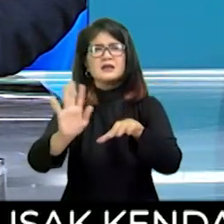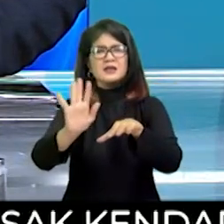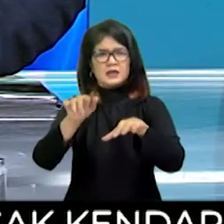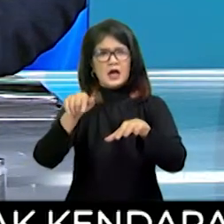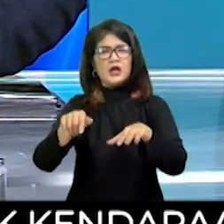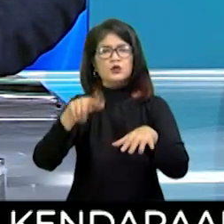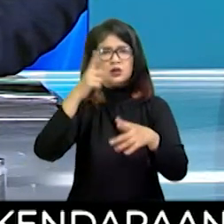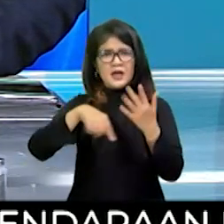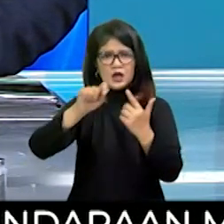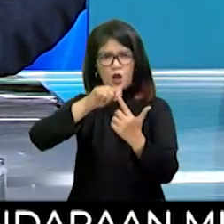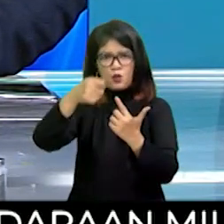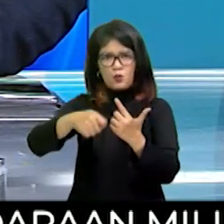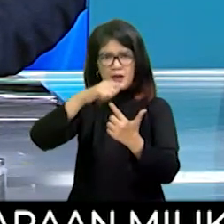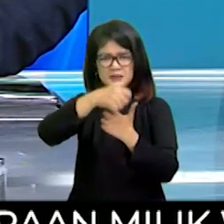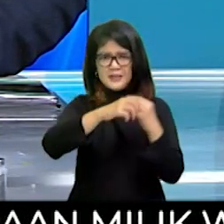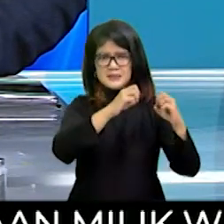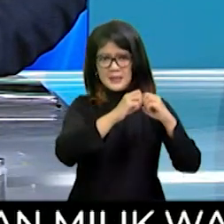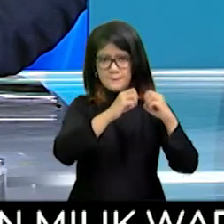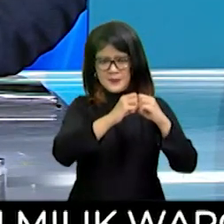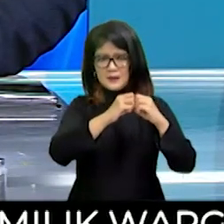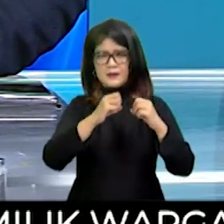Lember Lumajang.